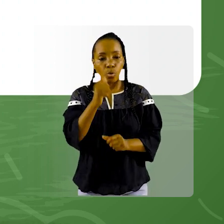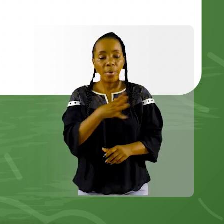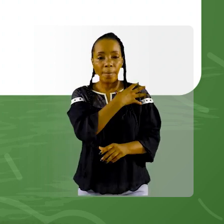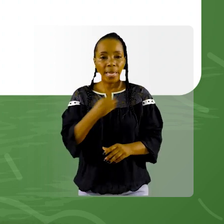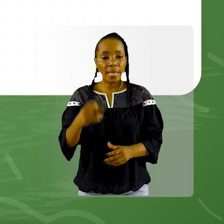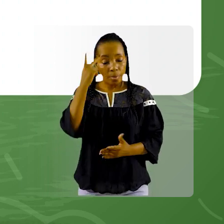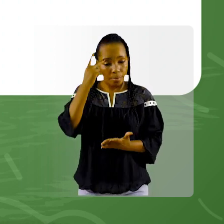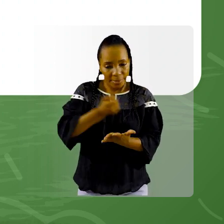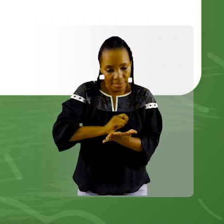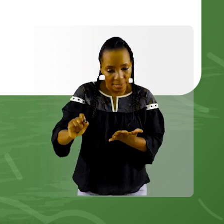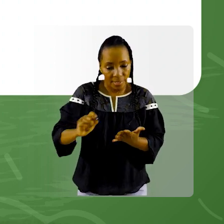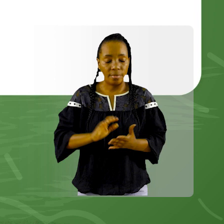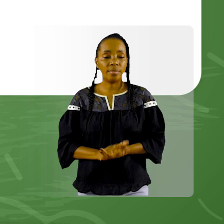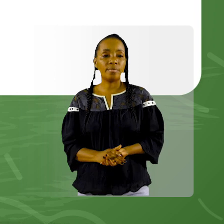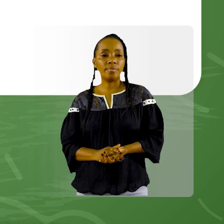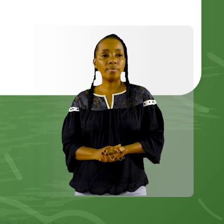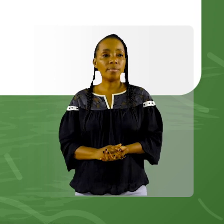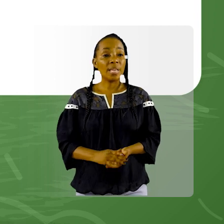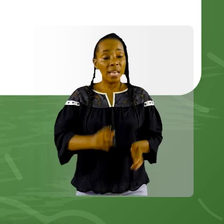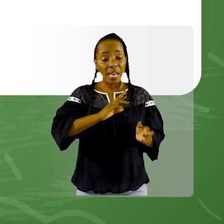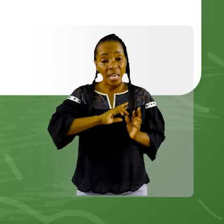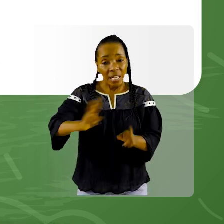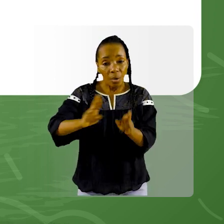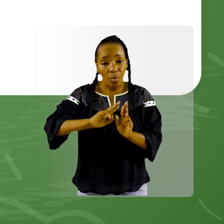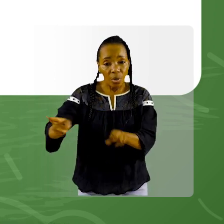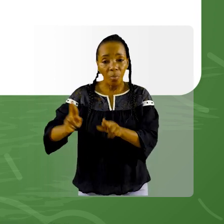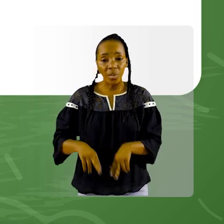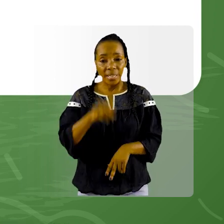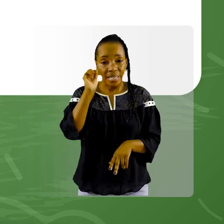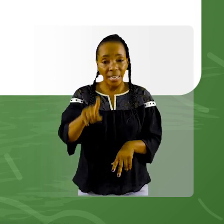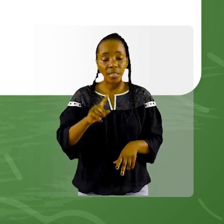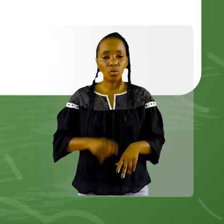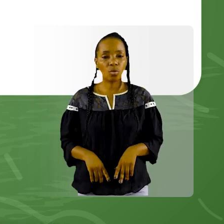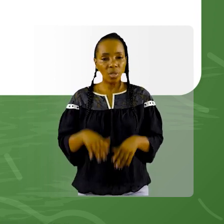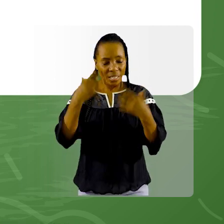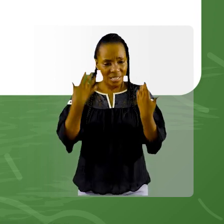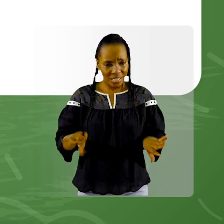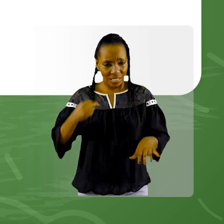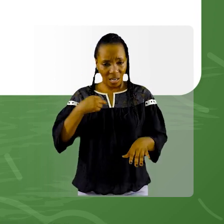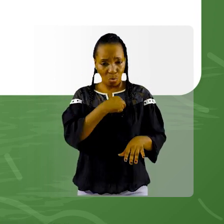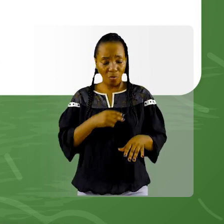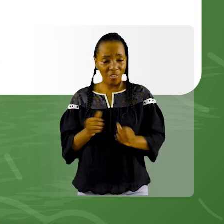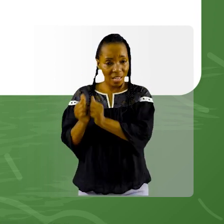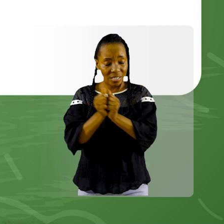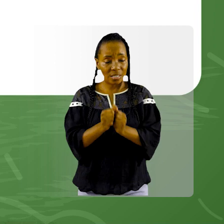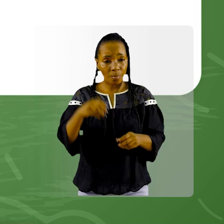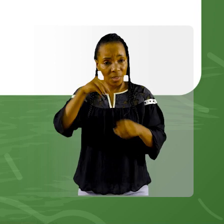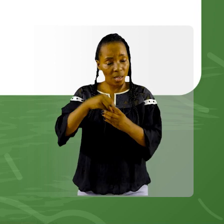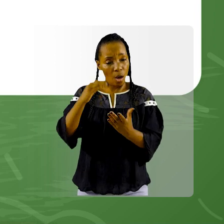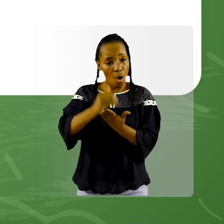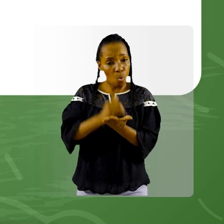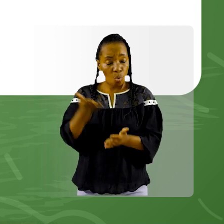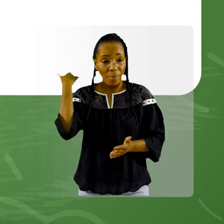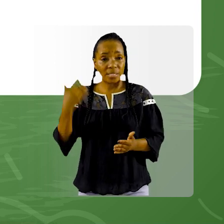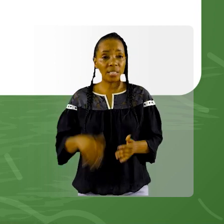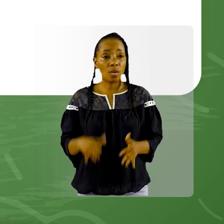production écrite. Les réponses aux questions ont été abordées à la première séance. Nous abordons la